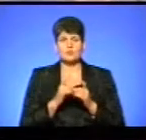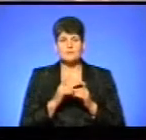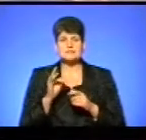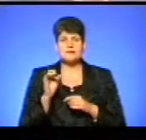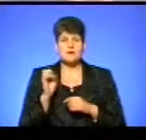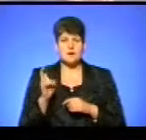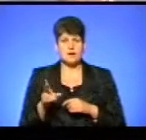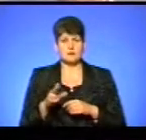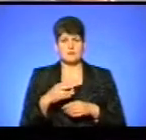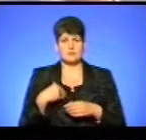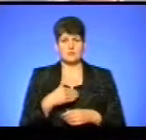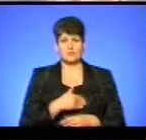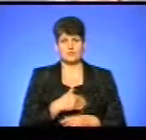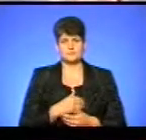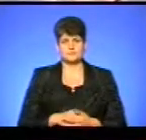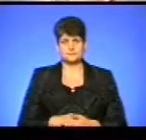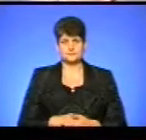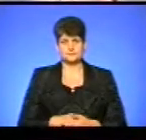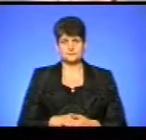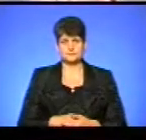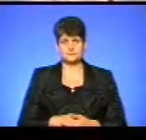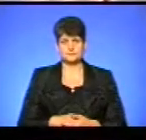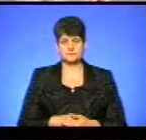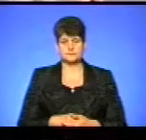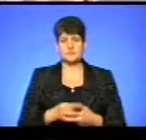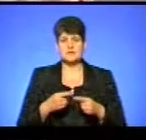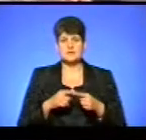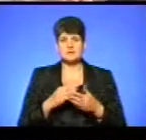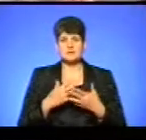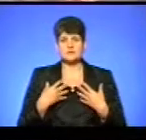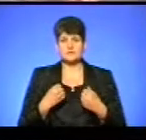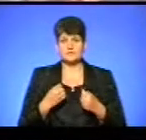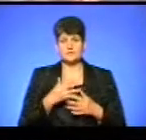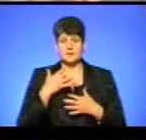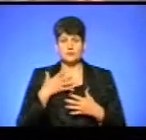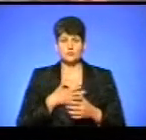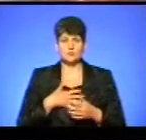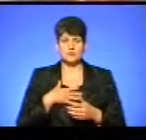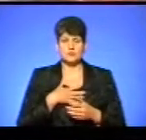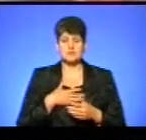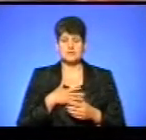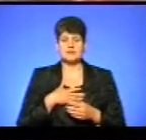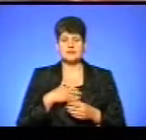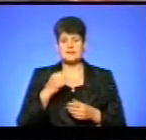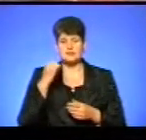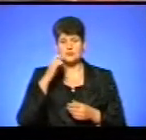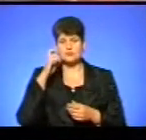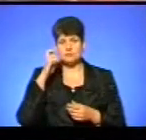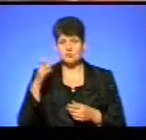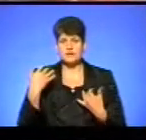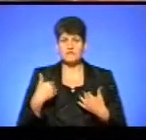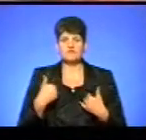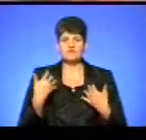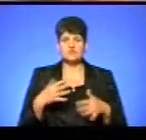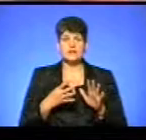раком молочної залози. Я своє здоров'я і все, я так само багато пережила. І от рад, дякуючи Богу, я вже 9